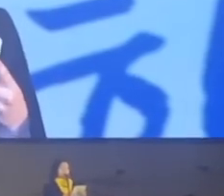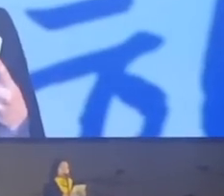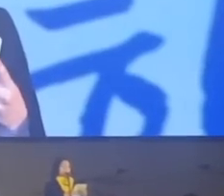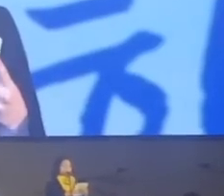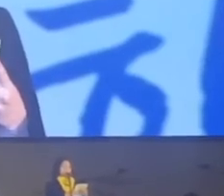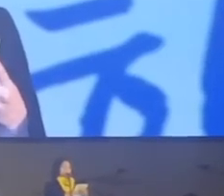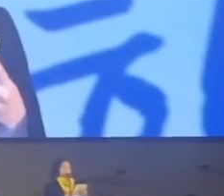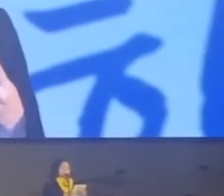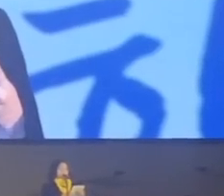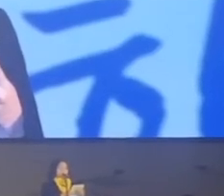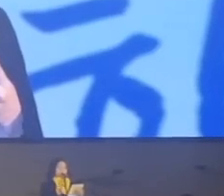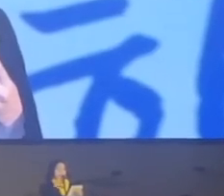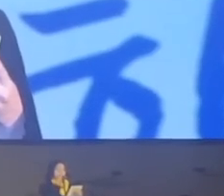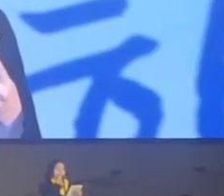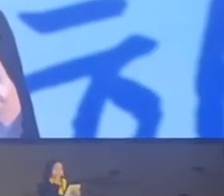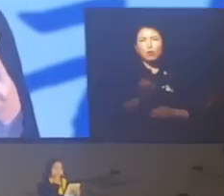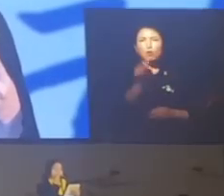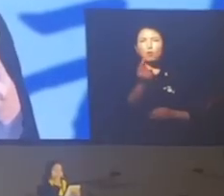성호야, 안녕.